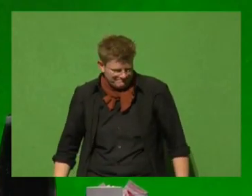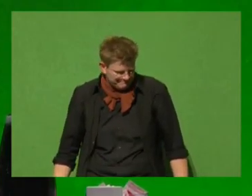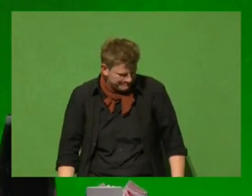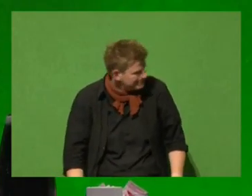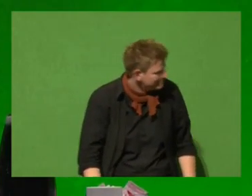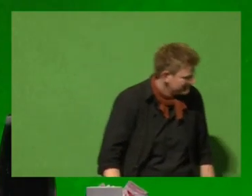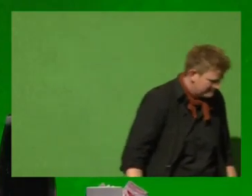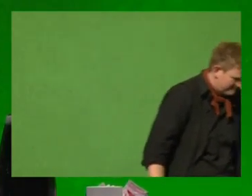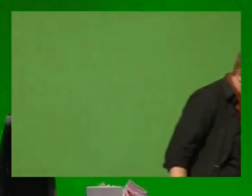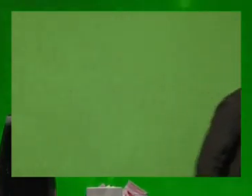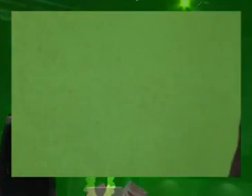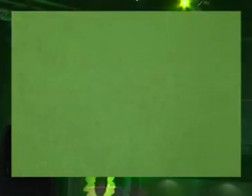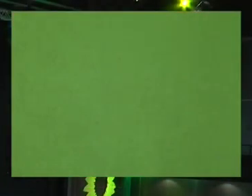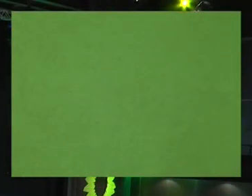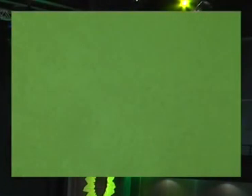schön.